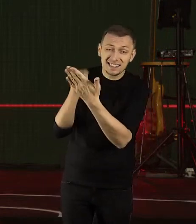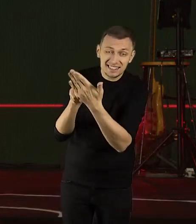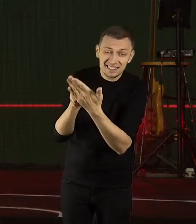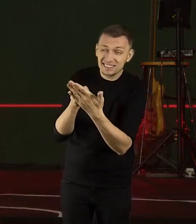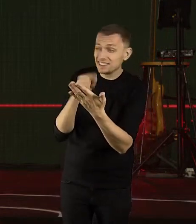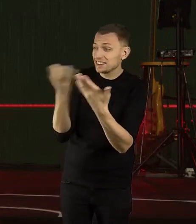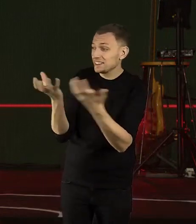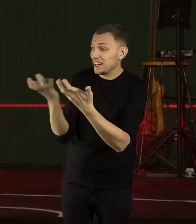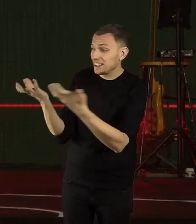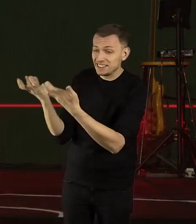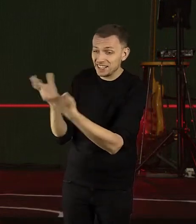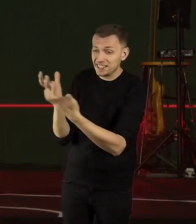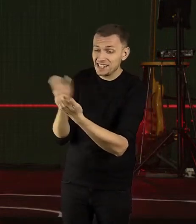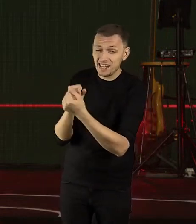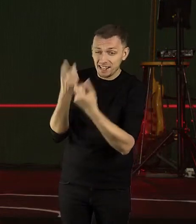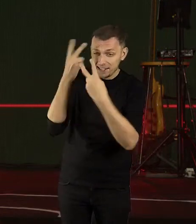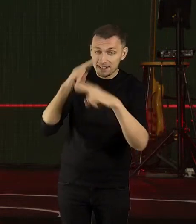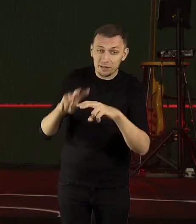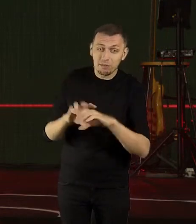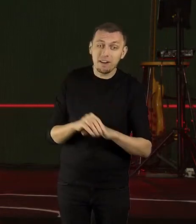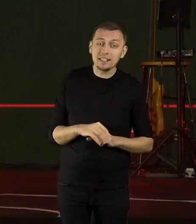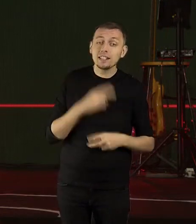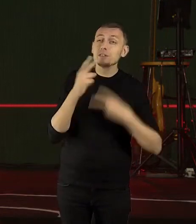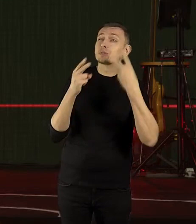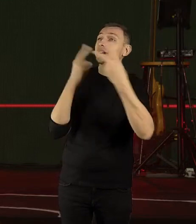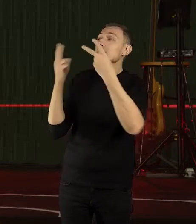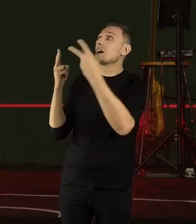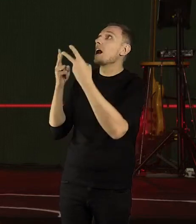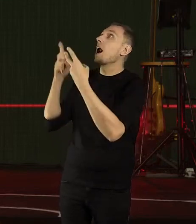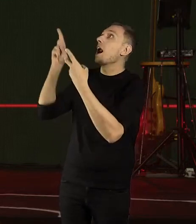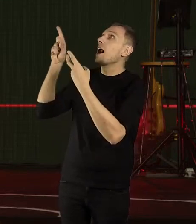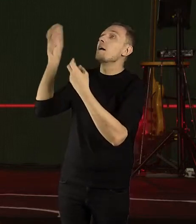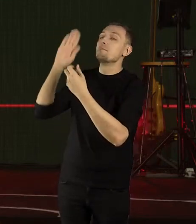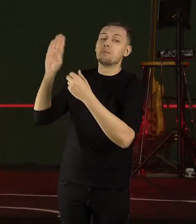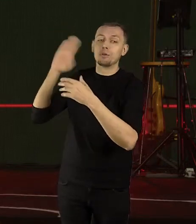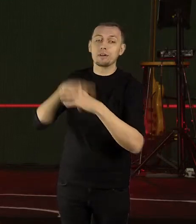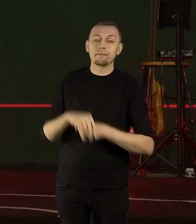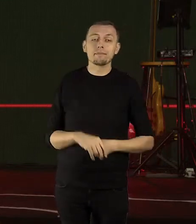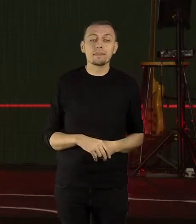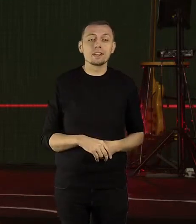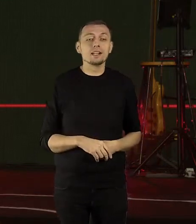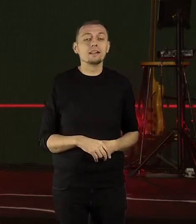jak i o bogactwie religijnym, a bogaci, choć to nie reguła,